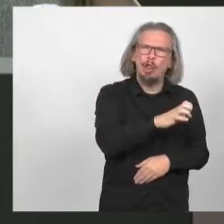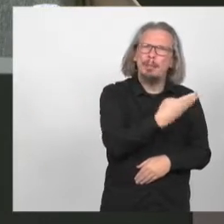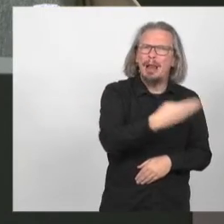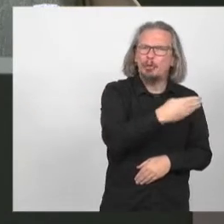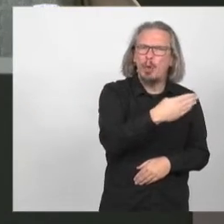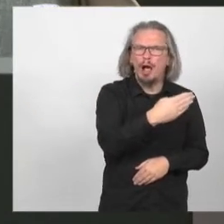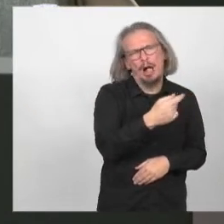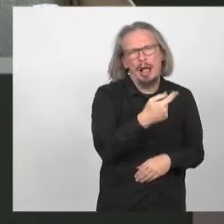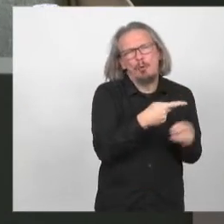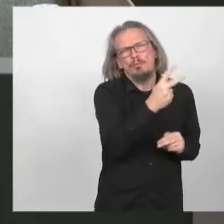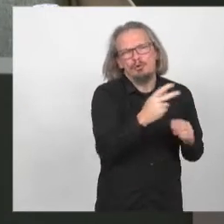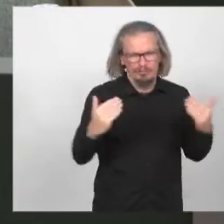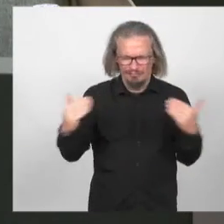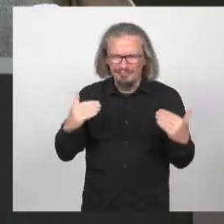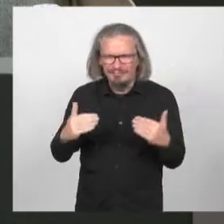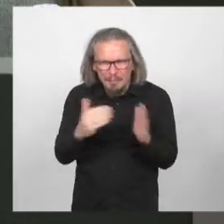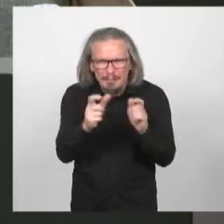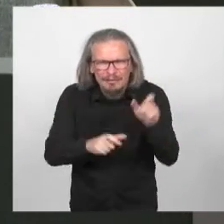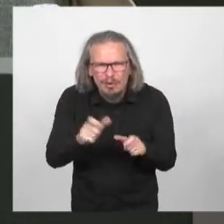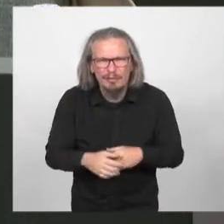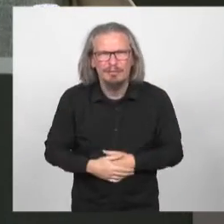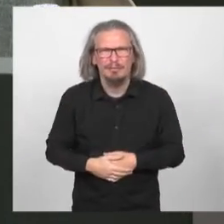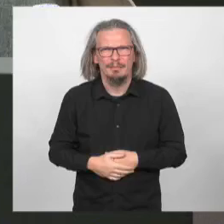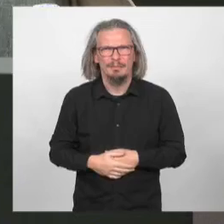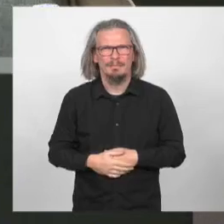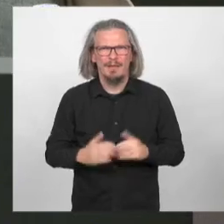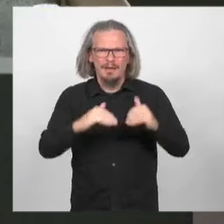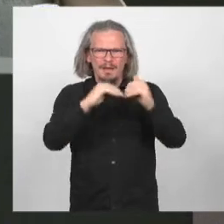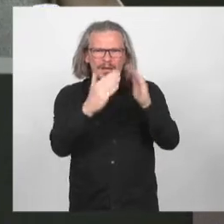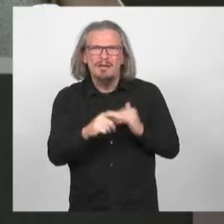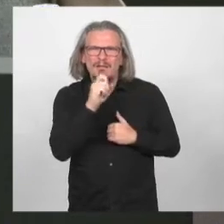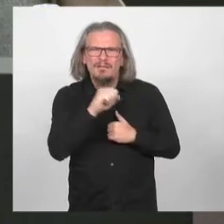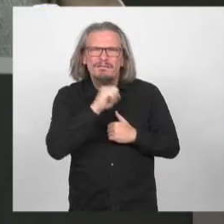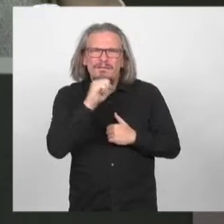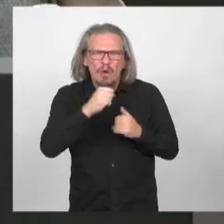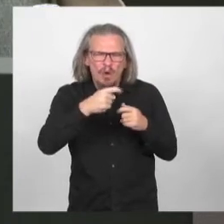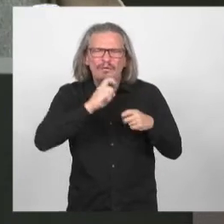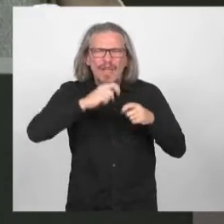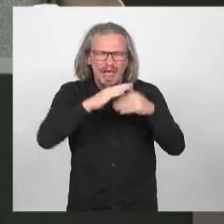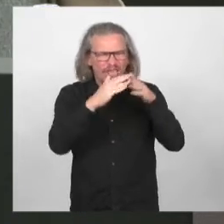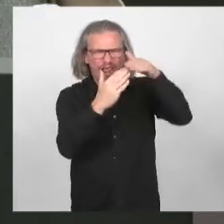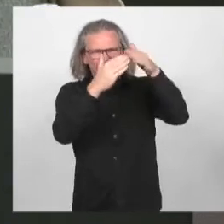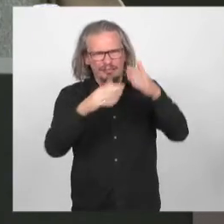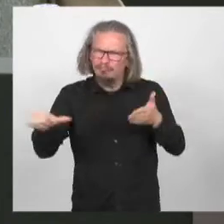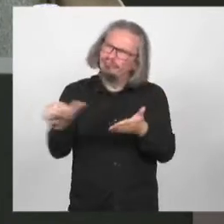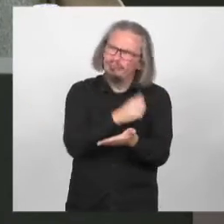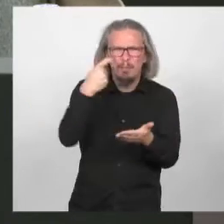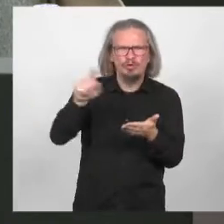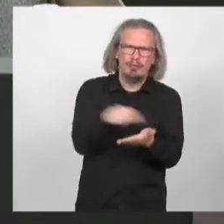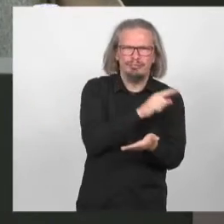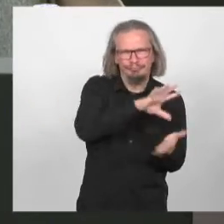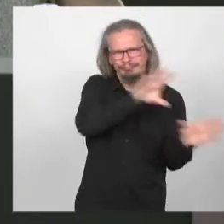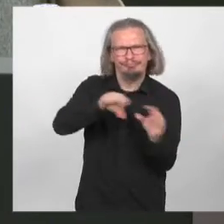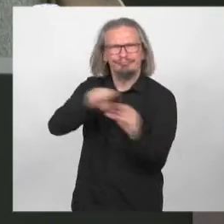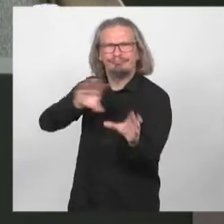Jusqu'à mi-2021, une politique de résorption des bidonvilles existait. L'État et la MEL, avec les associations, ont permis